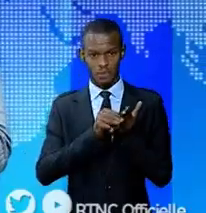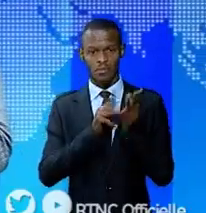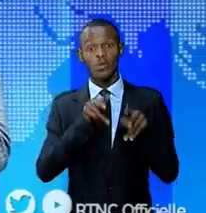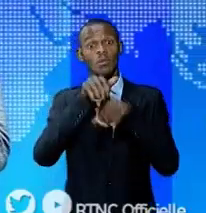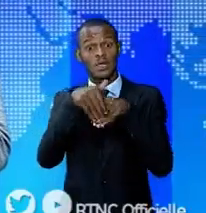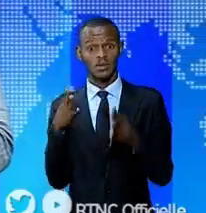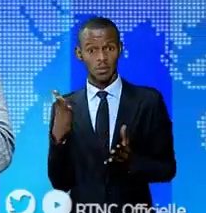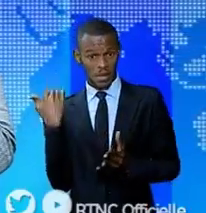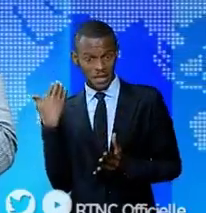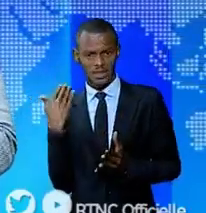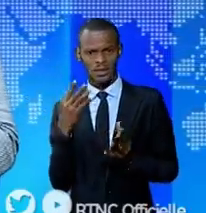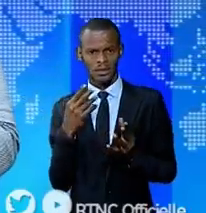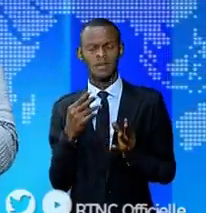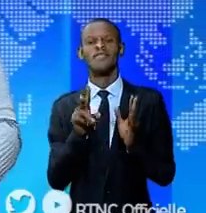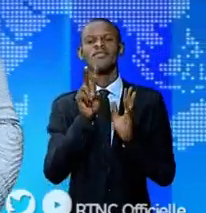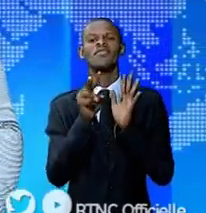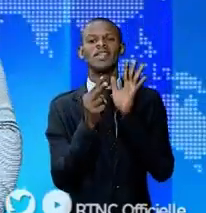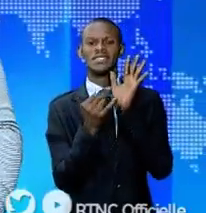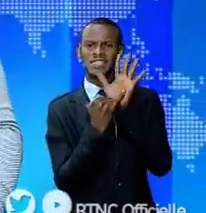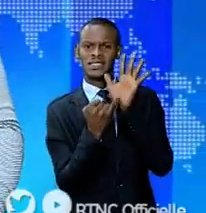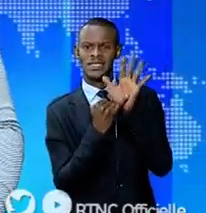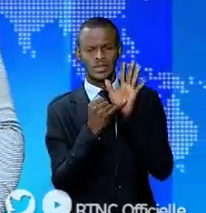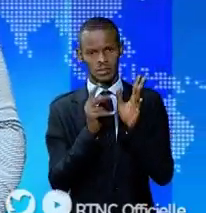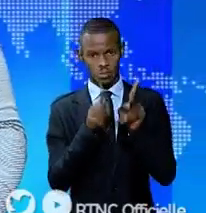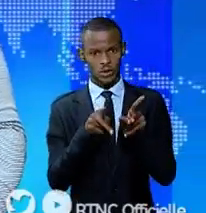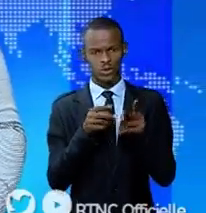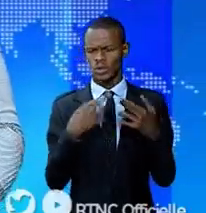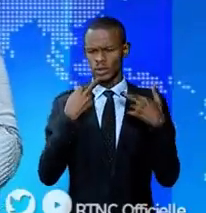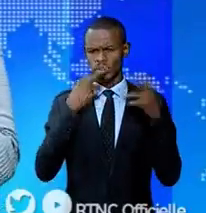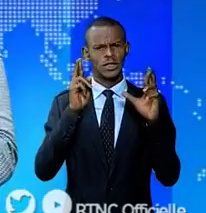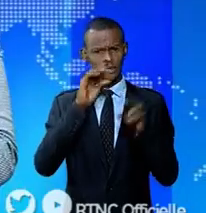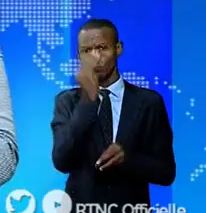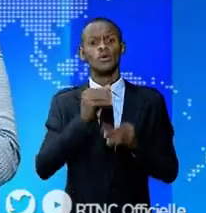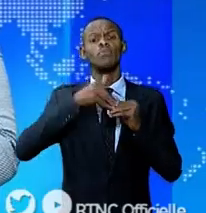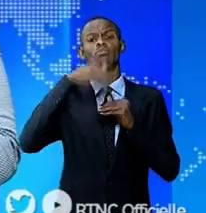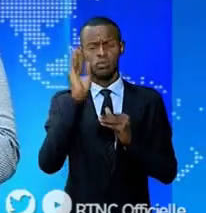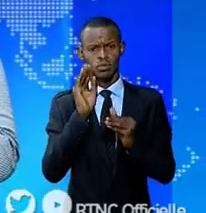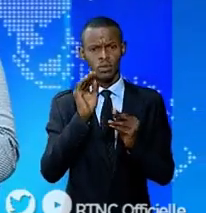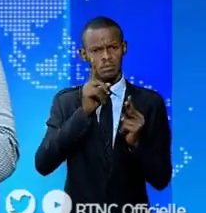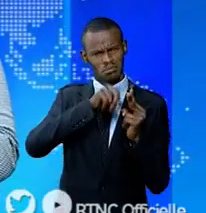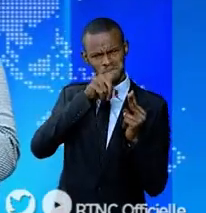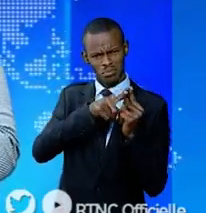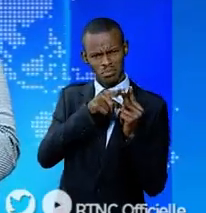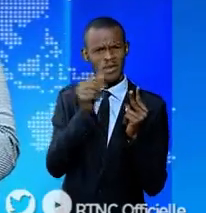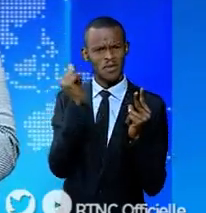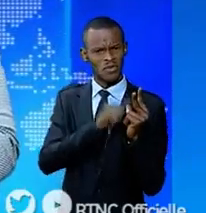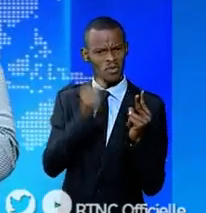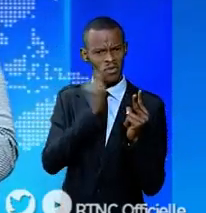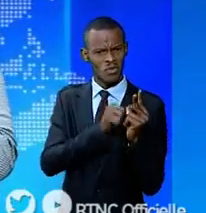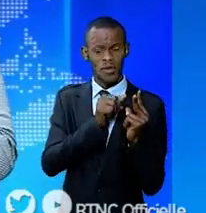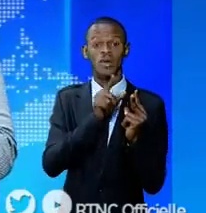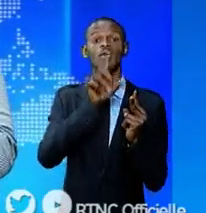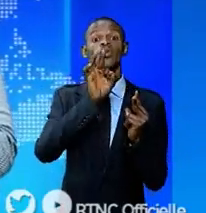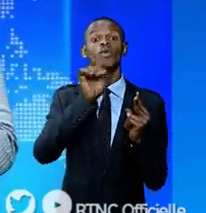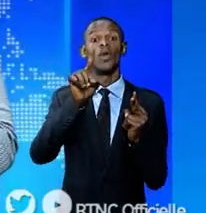caracoles en tête avec 91%. Il s'agit de l'élève Eunice Moussague du complexe scolaire Les Loupiots en option maths